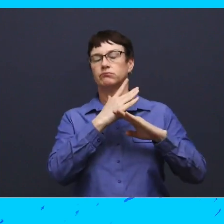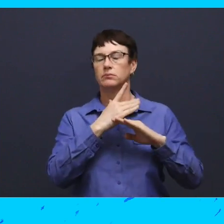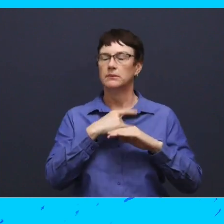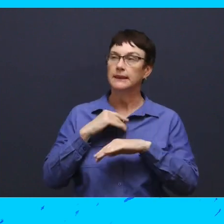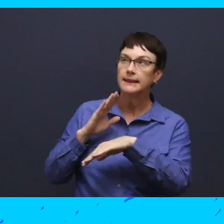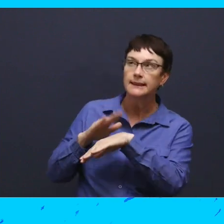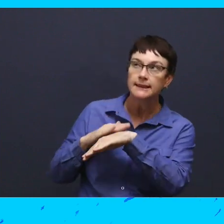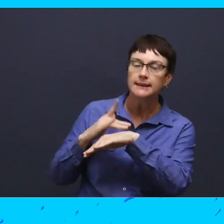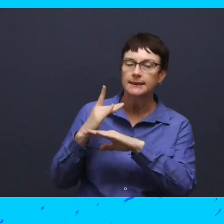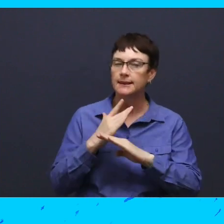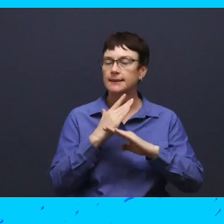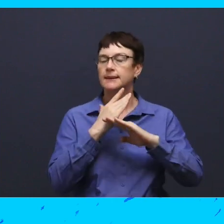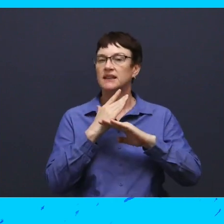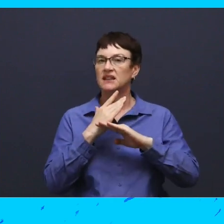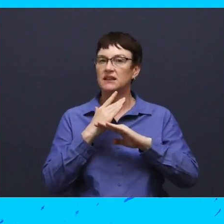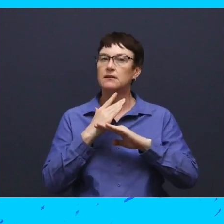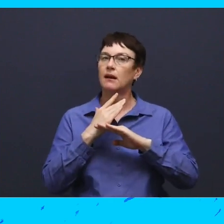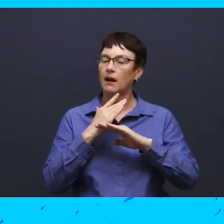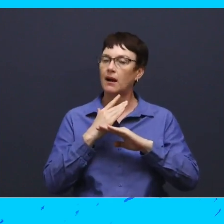lorsque